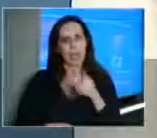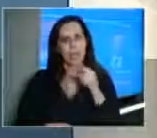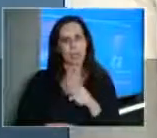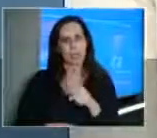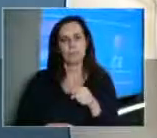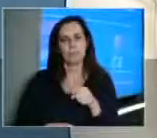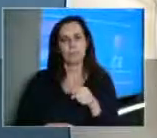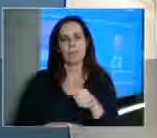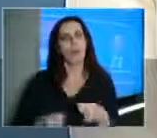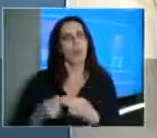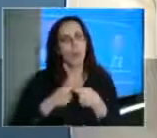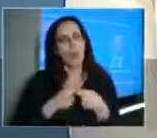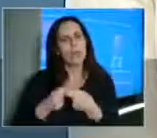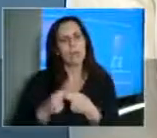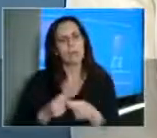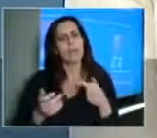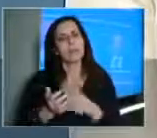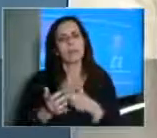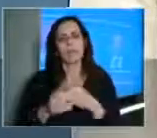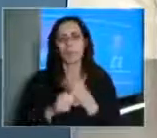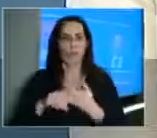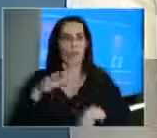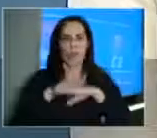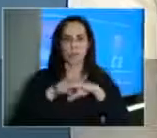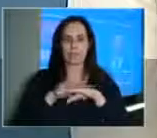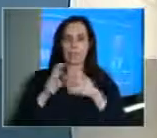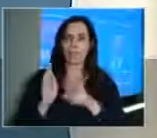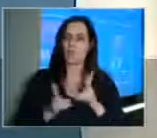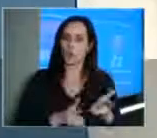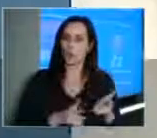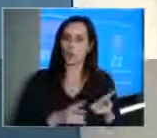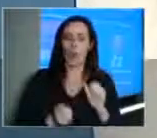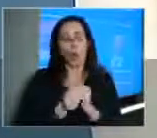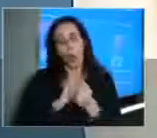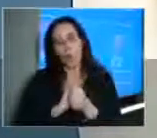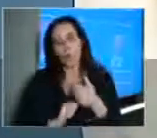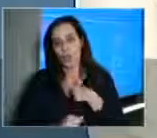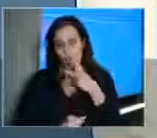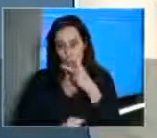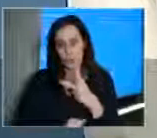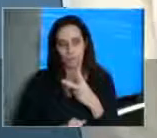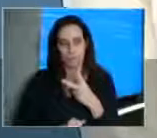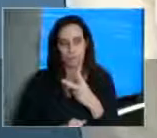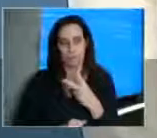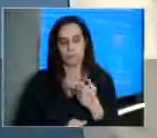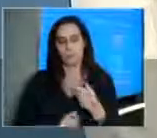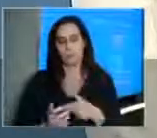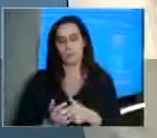אתם מאורגנים כדי למקסם את האפשרויות שלכם, או שאנחנו רואים פה